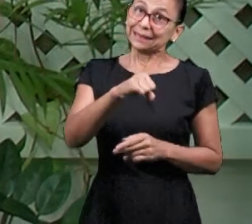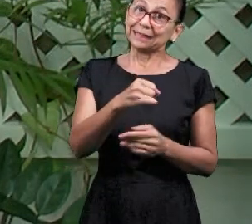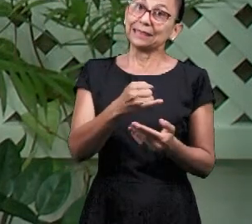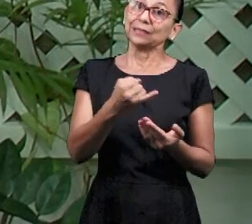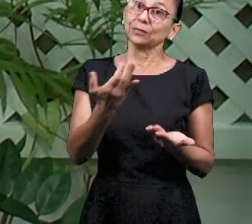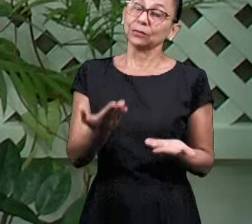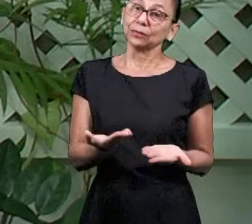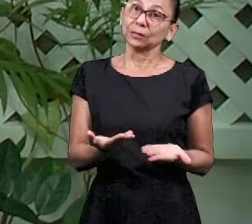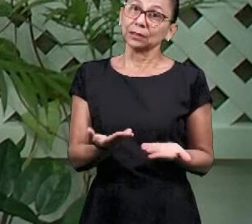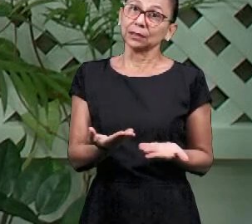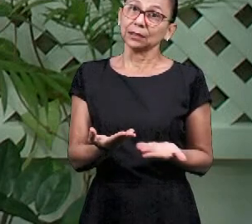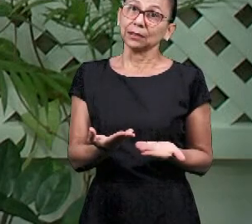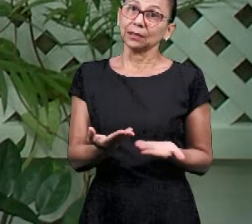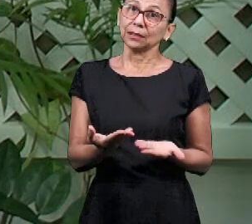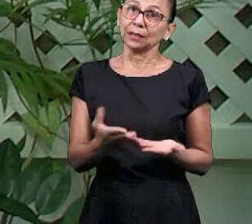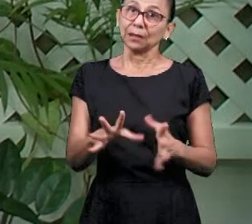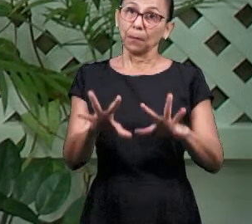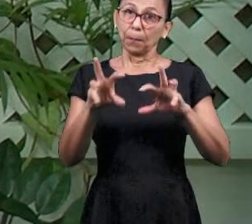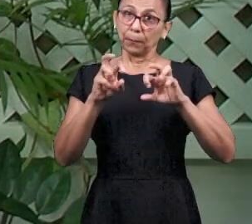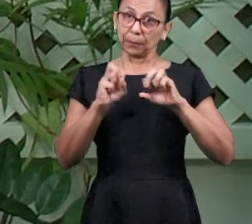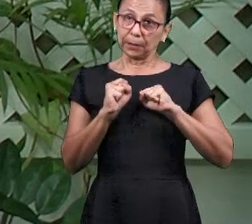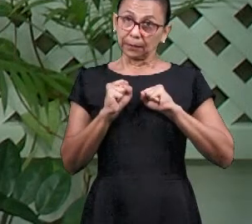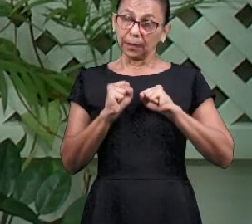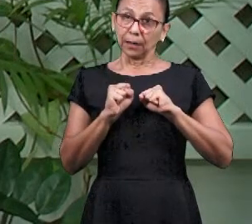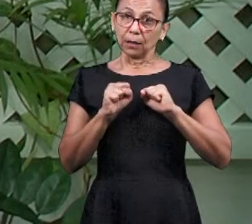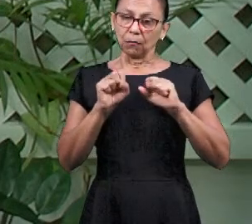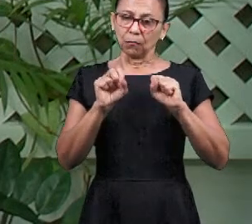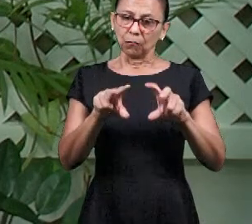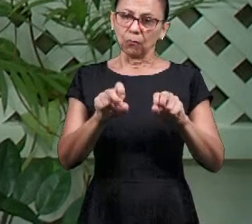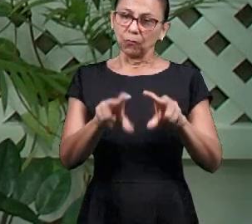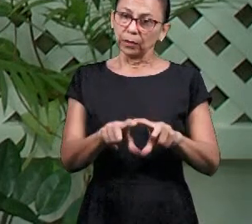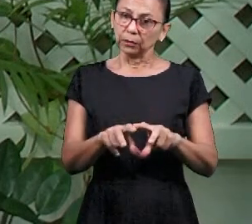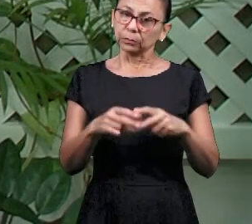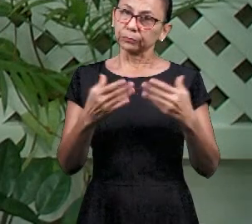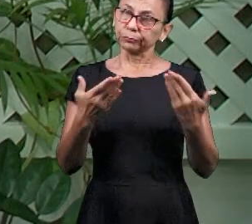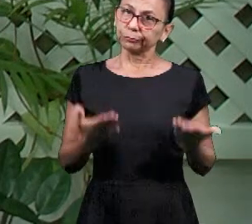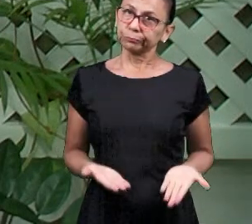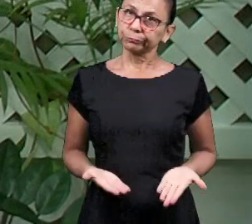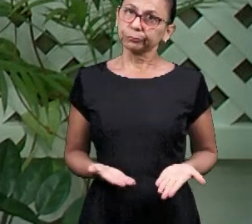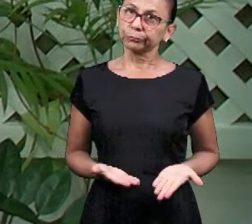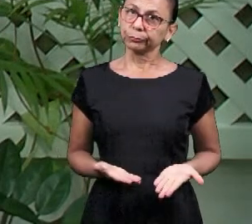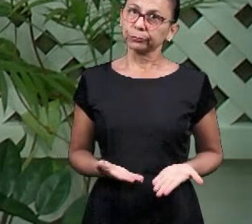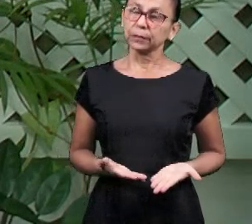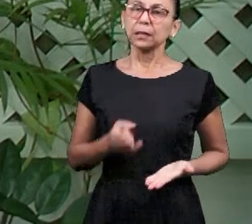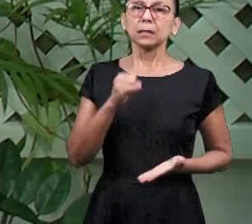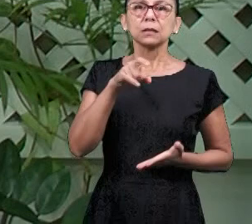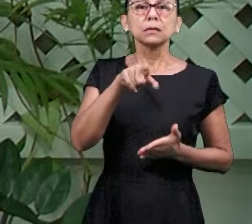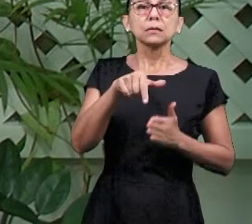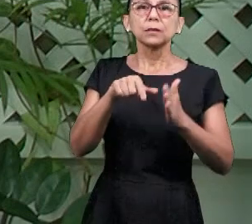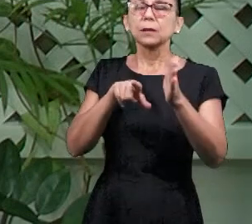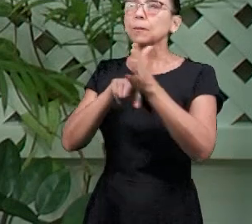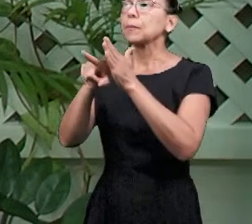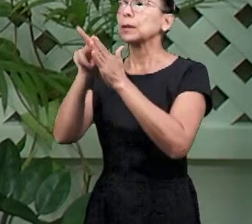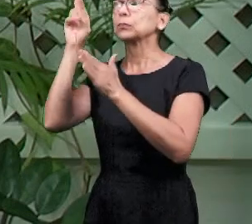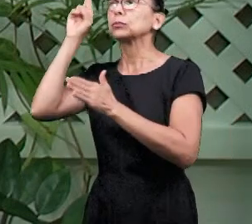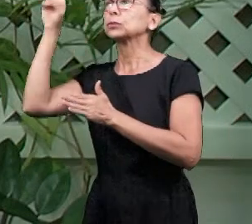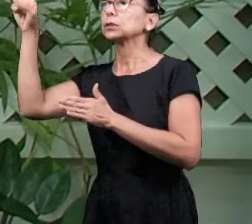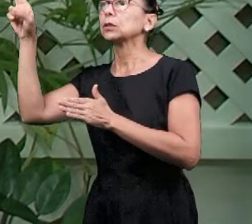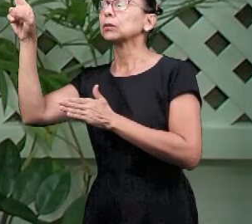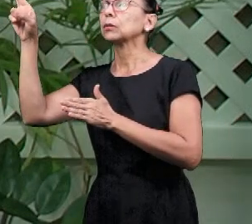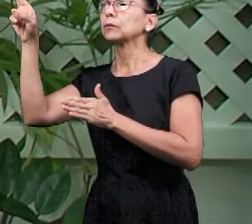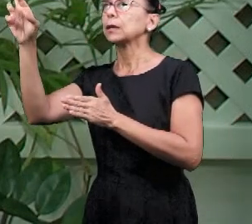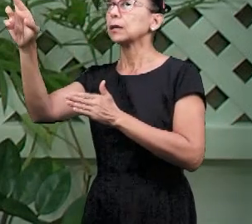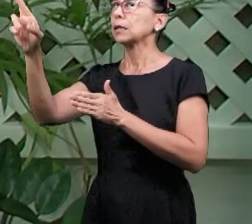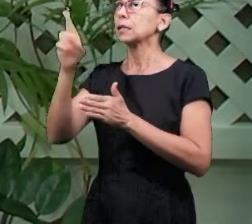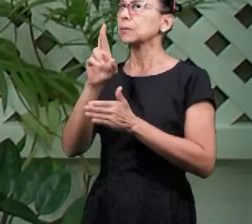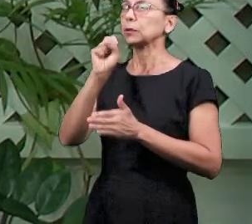normal. Quelques-uns de nos frères, des fois, ils pensent, non, je ne vais pas prendre de médicaments, je ne vais pas parce que cela, il vient de